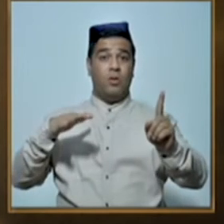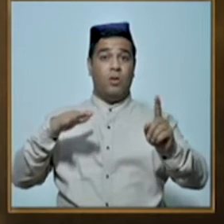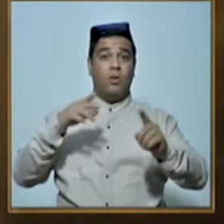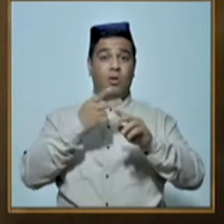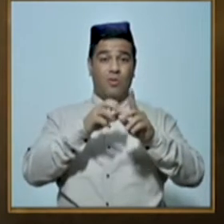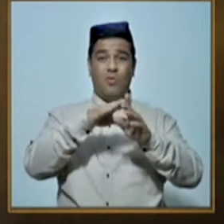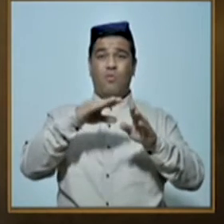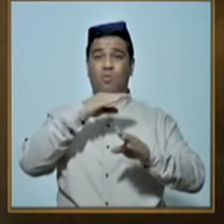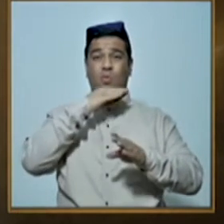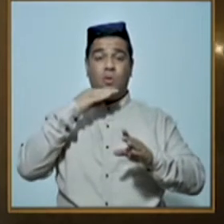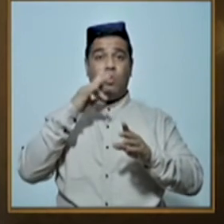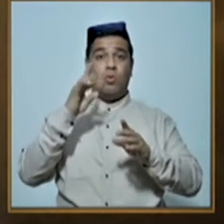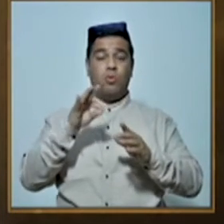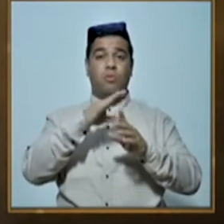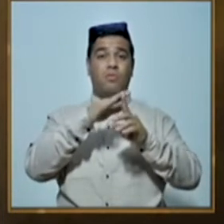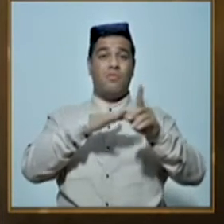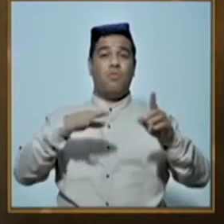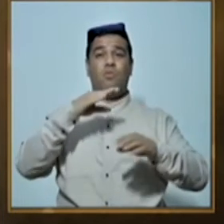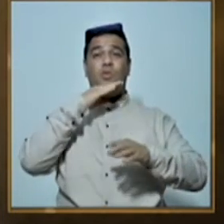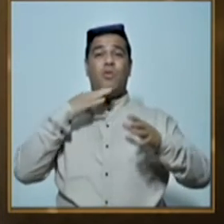ko'pligidan manmanlikka ketishib qoldi.